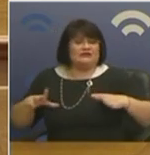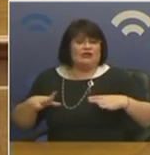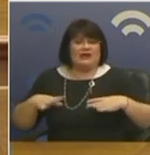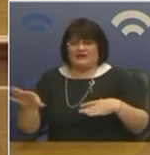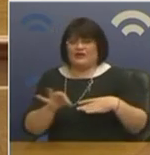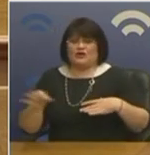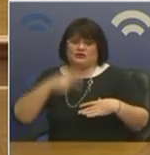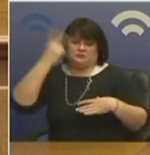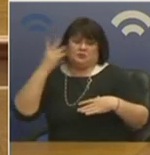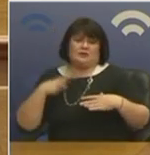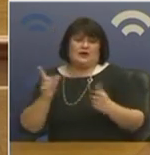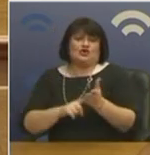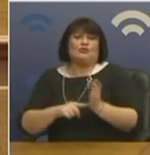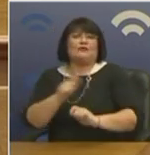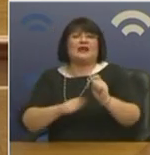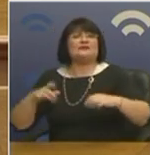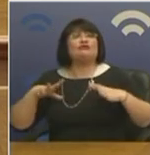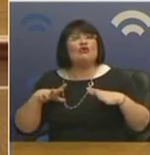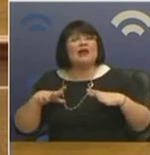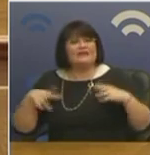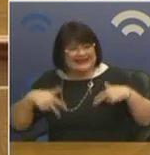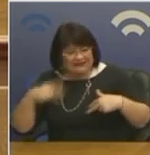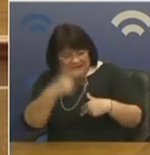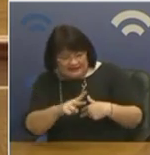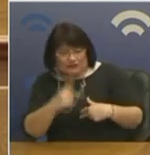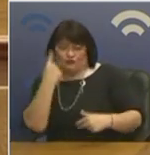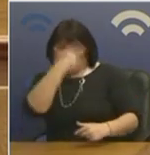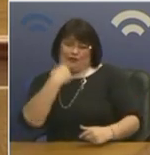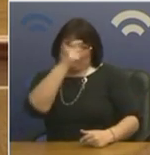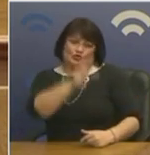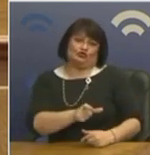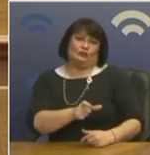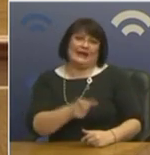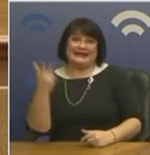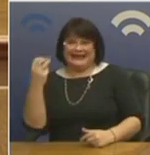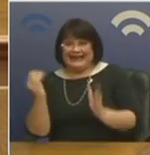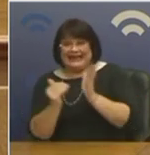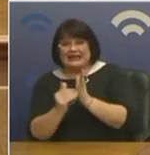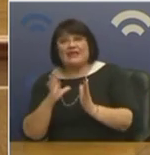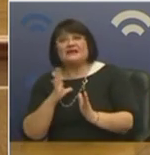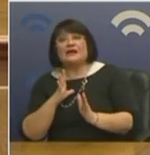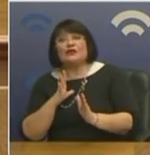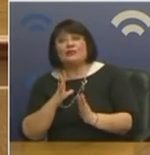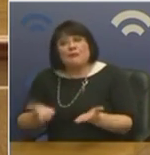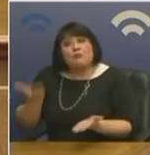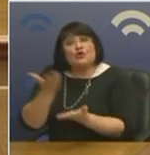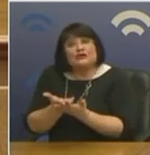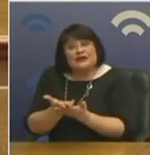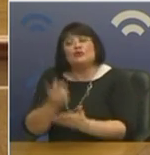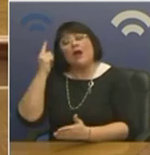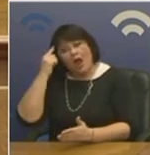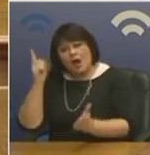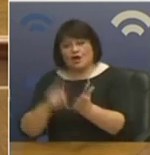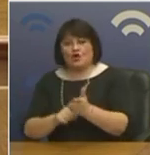διορίζετε όποιον θέλετε και να νομοθετείτε? Όταν λέω εσείς, η κυβέρνηση, η όποια κυβέρνηση. 30.000 πολίτες θέλουν να νομοθετήσουν, προτείνουν κάτι.